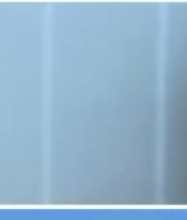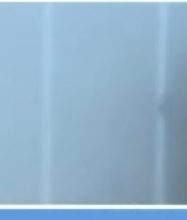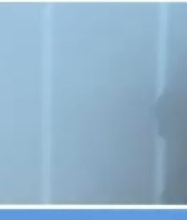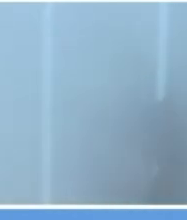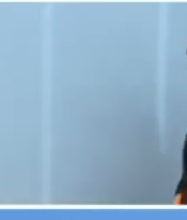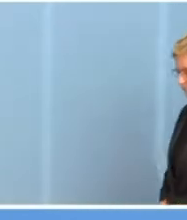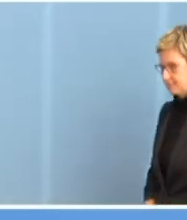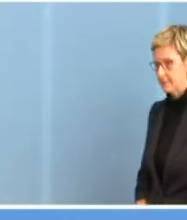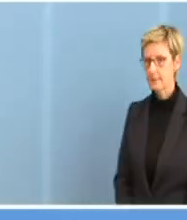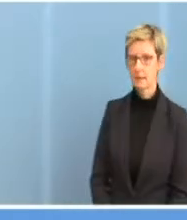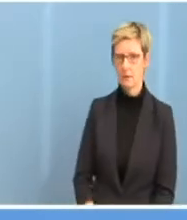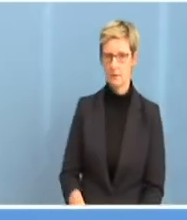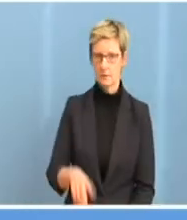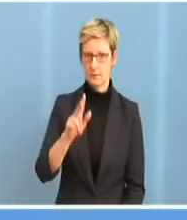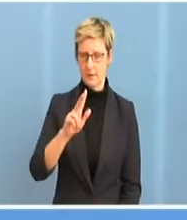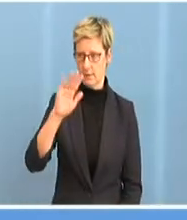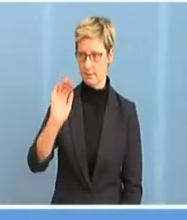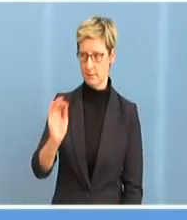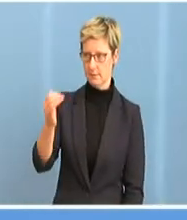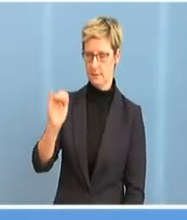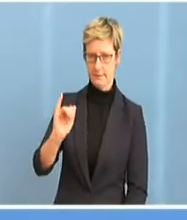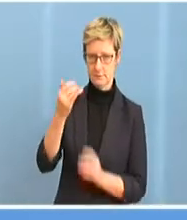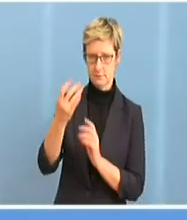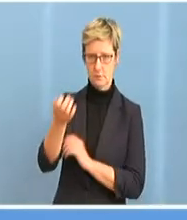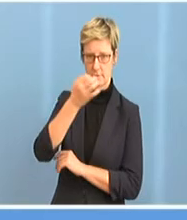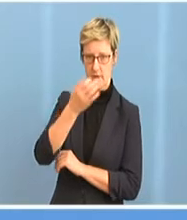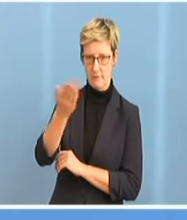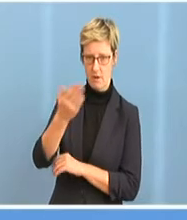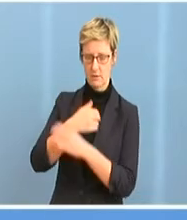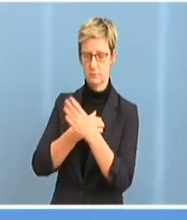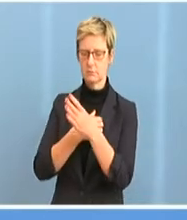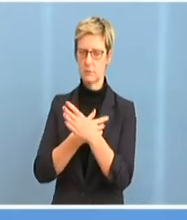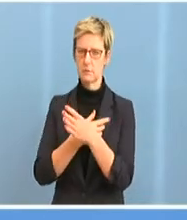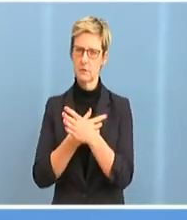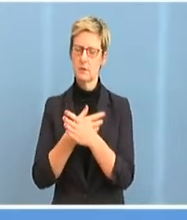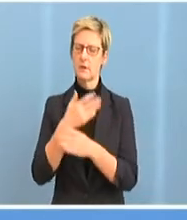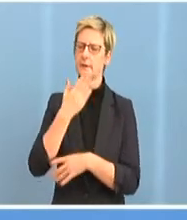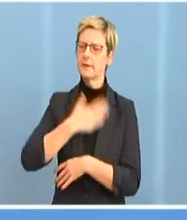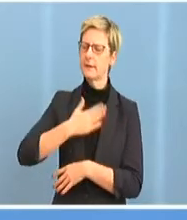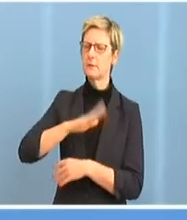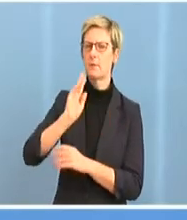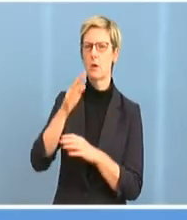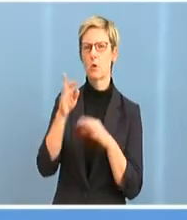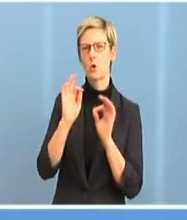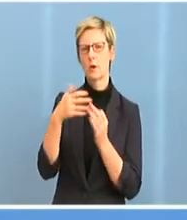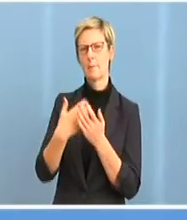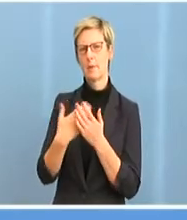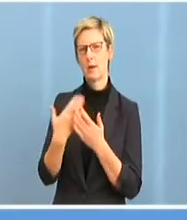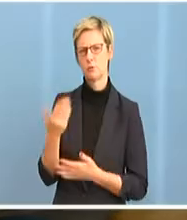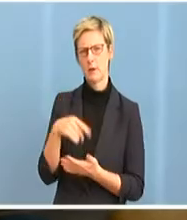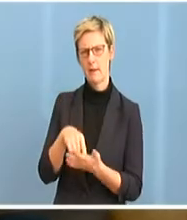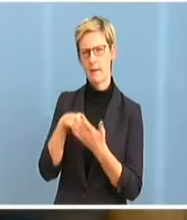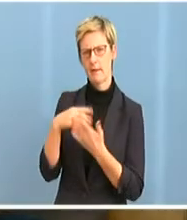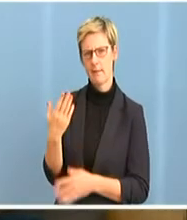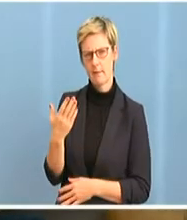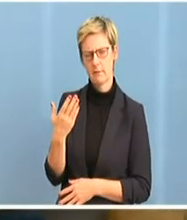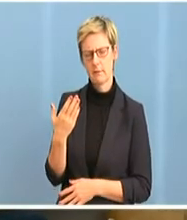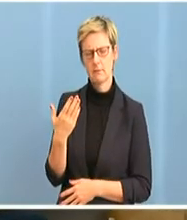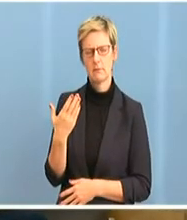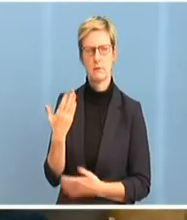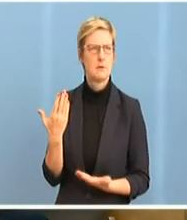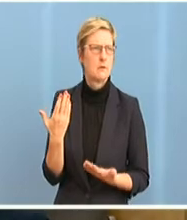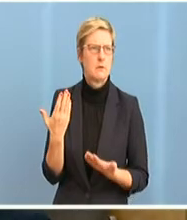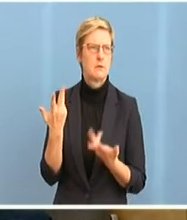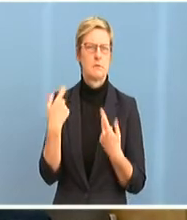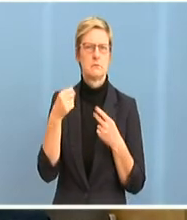Nachfrage? Ja. Können Sie dann mir ein konkretes Beispiel oder uns ein konkretes Beispiel geben? Wie würde dann eine solche